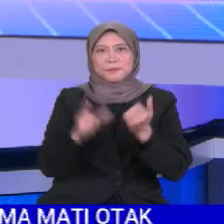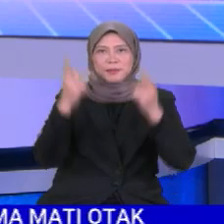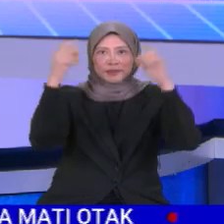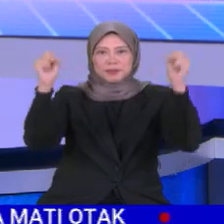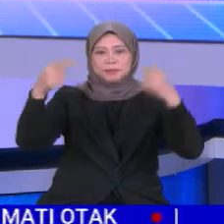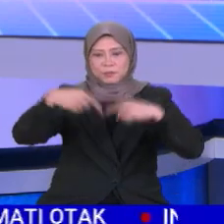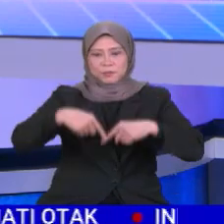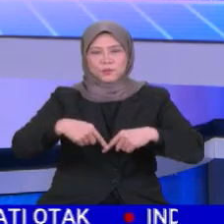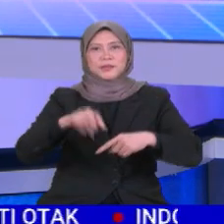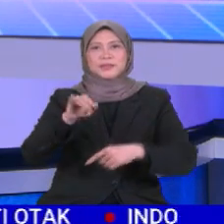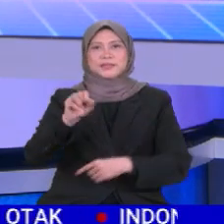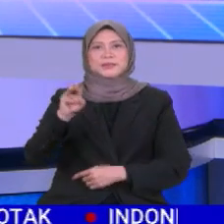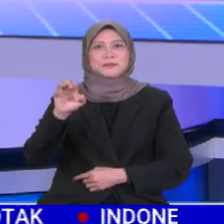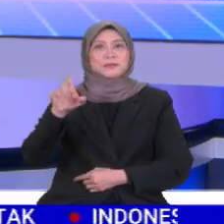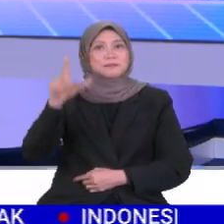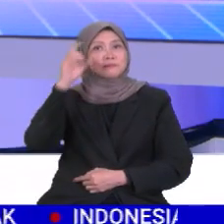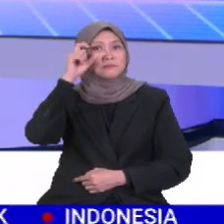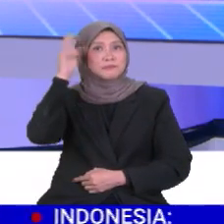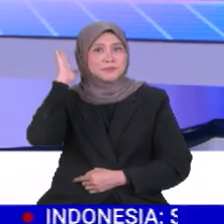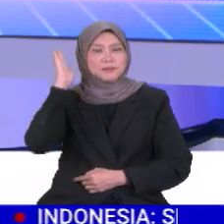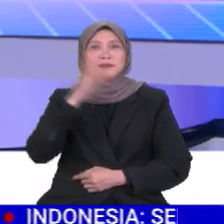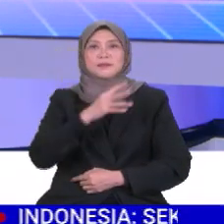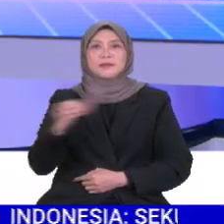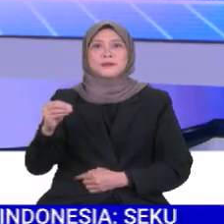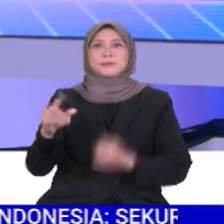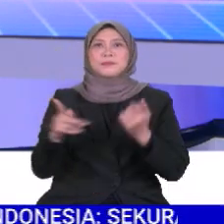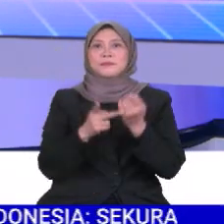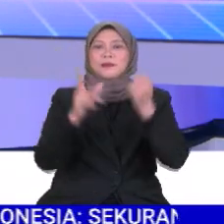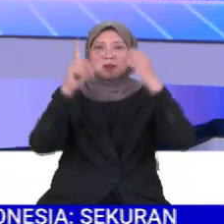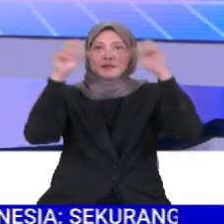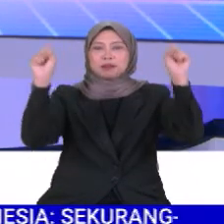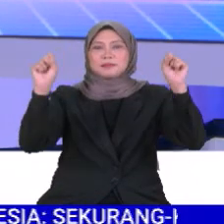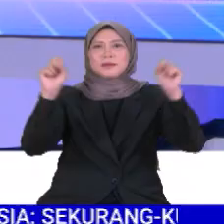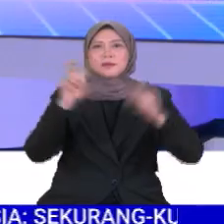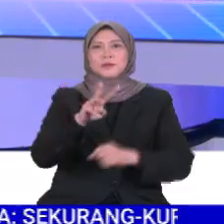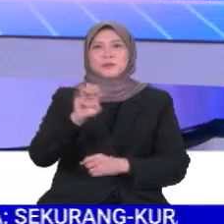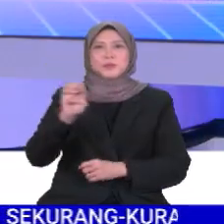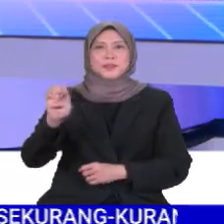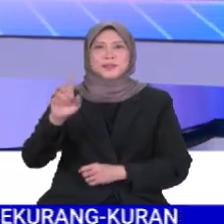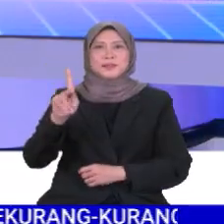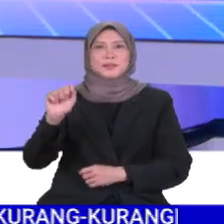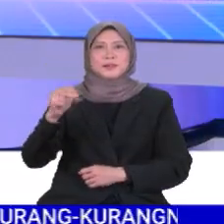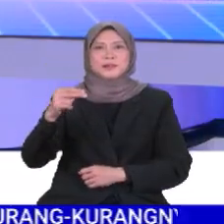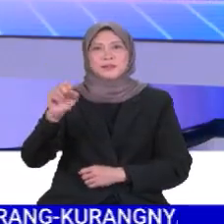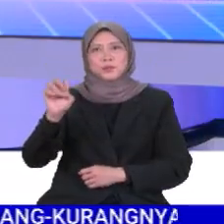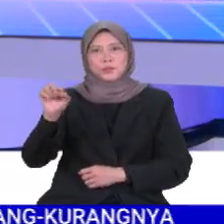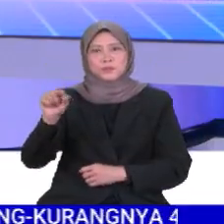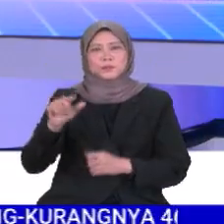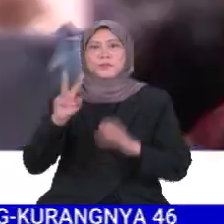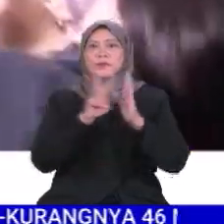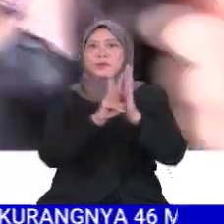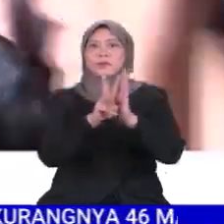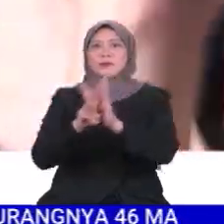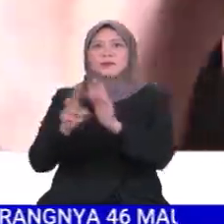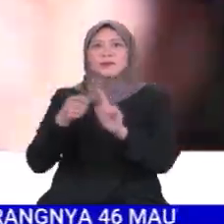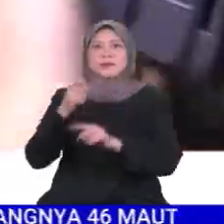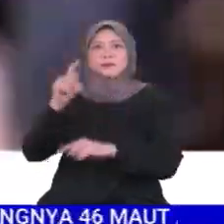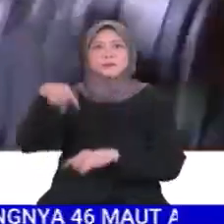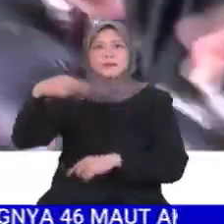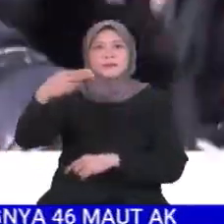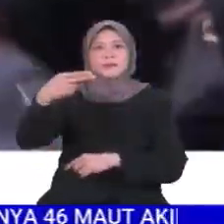Presiden UMNO Datuk Seri Ismail Sabri Yaakob serta Presiden MCA Datuk Seri Wee Ka Siong. Turut serta wakil daripada